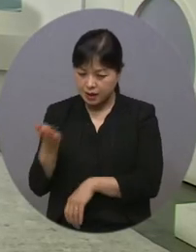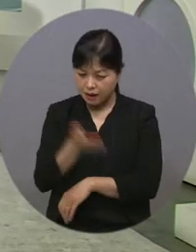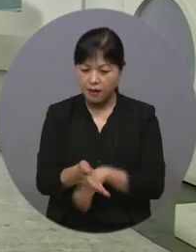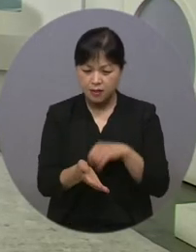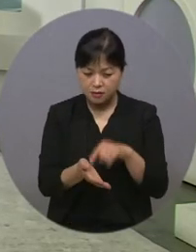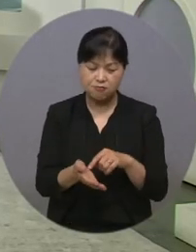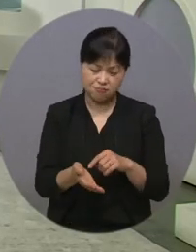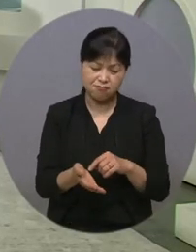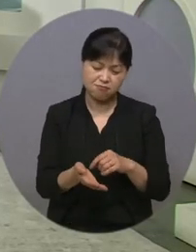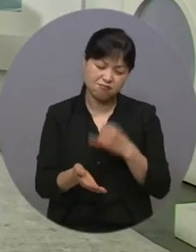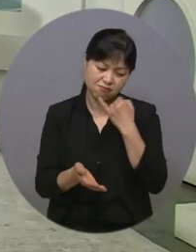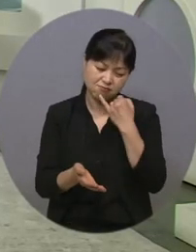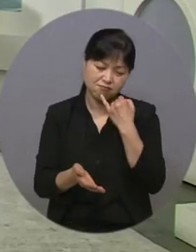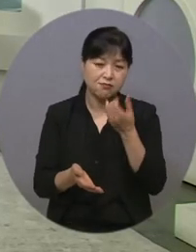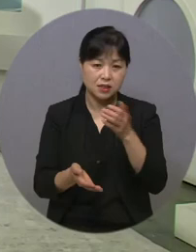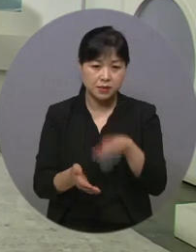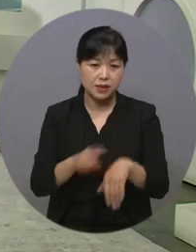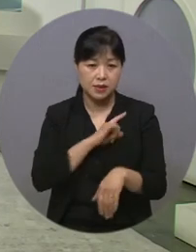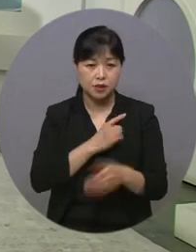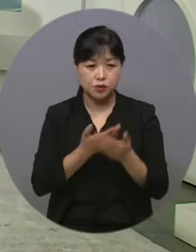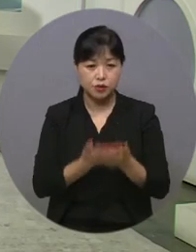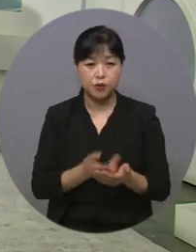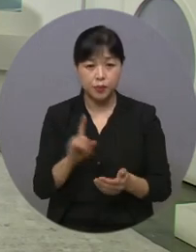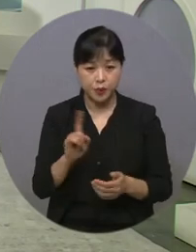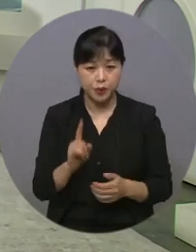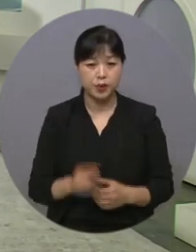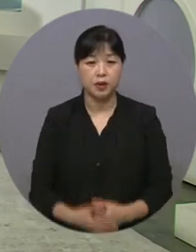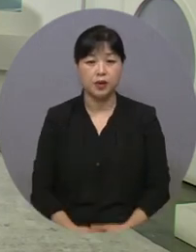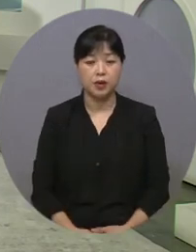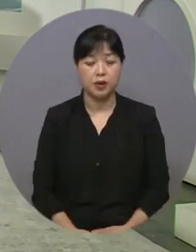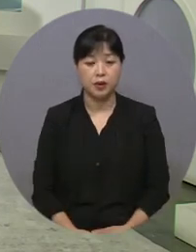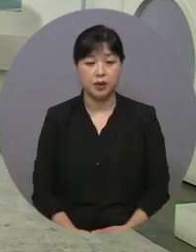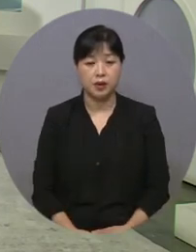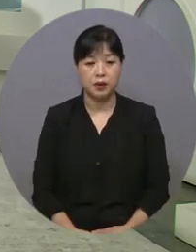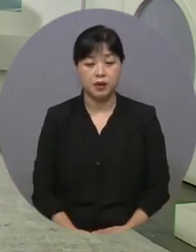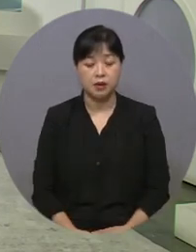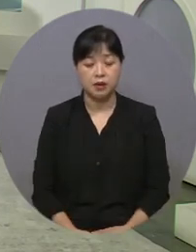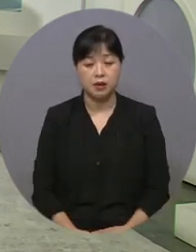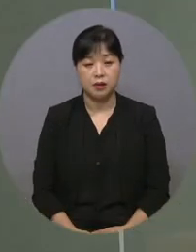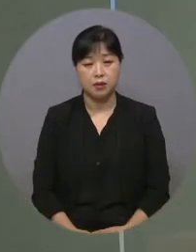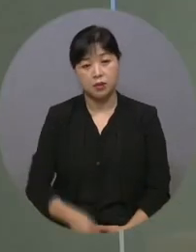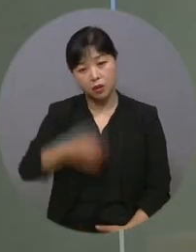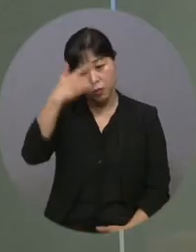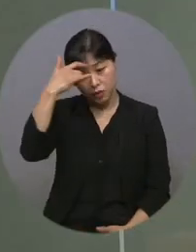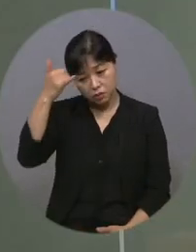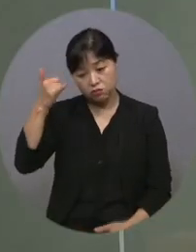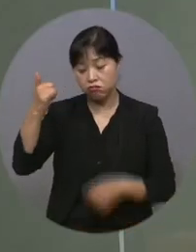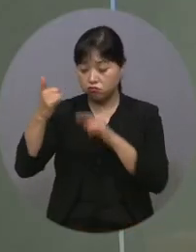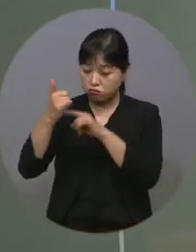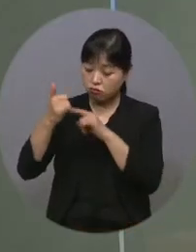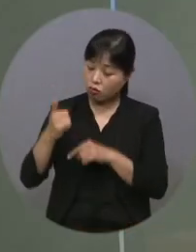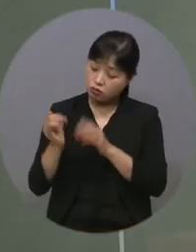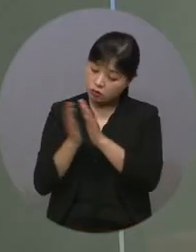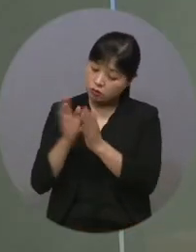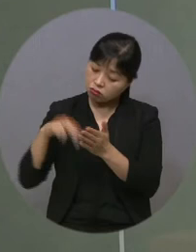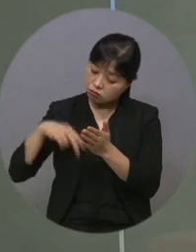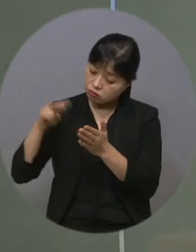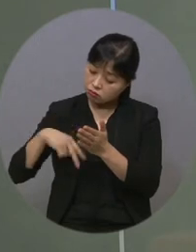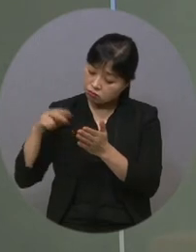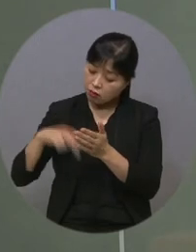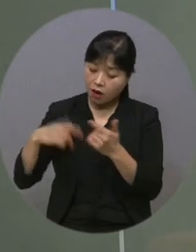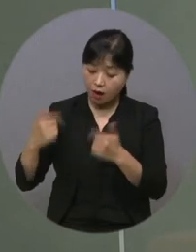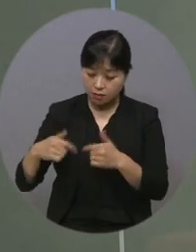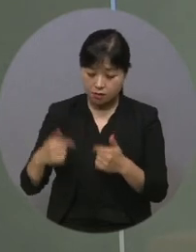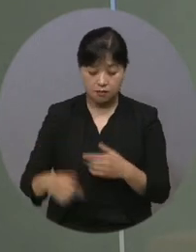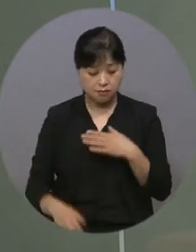중요하지만은 가장 중요한 거는 우리 할아버지 할머니는 책을 많이 보시더라. 예, 예, 예. 우리